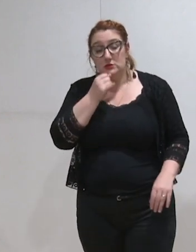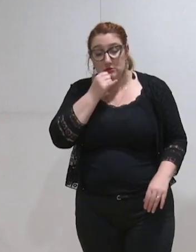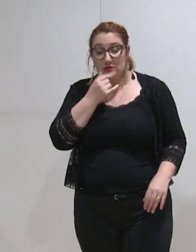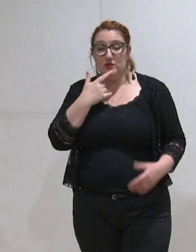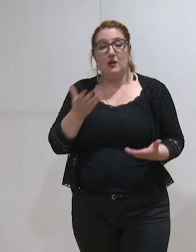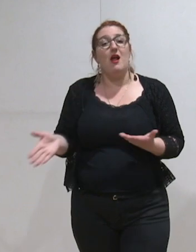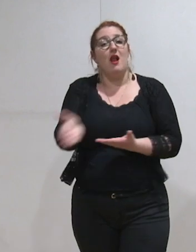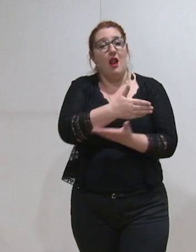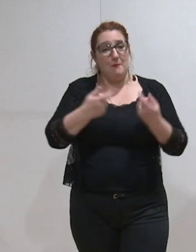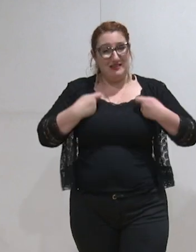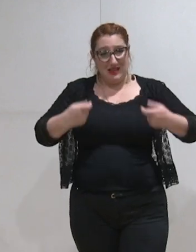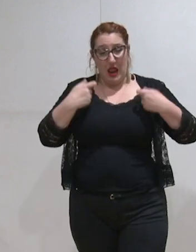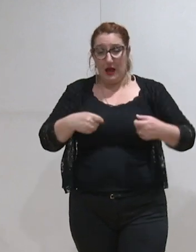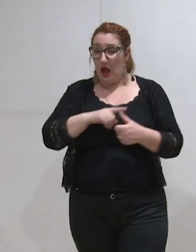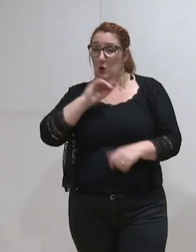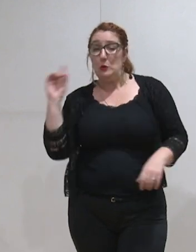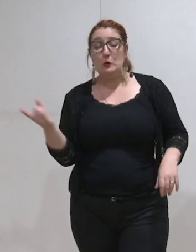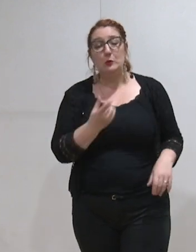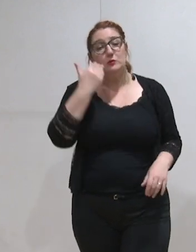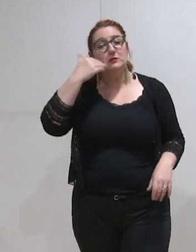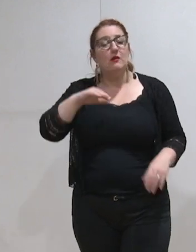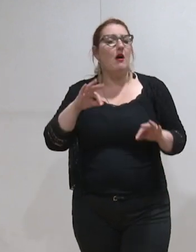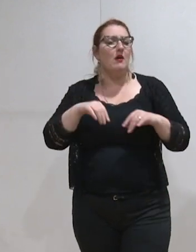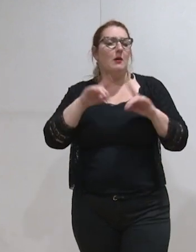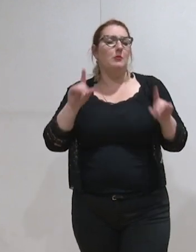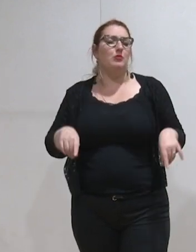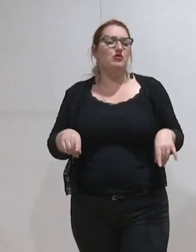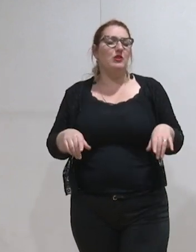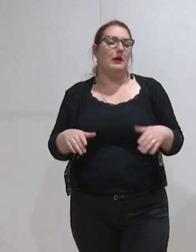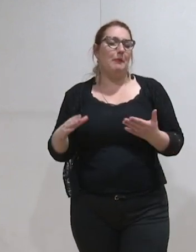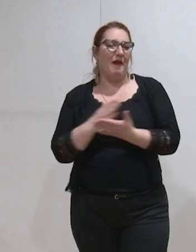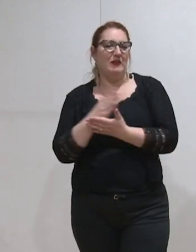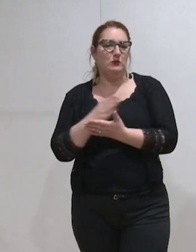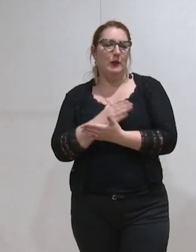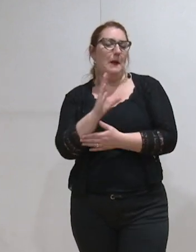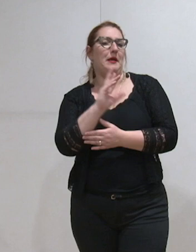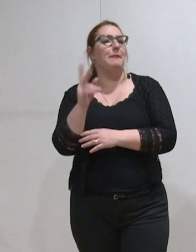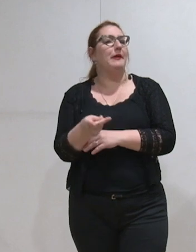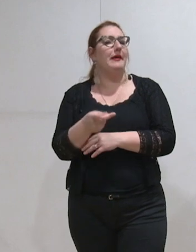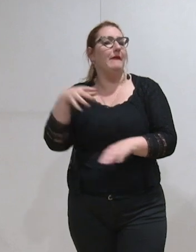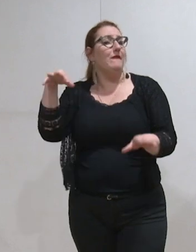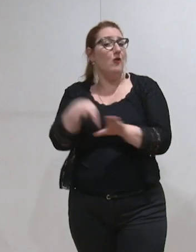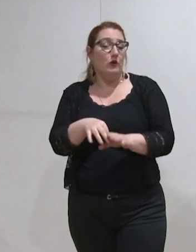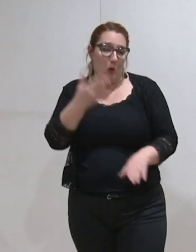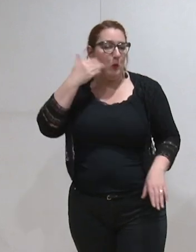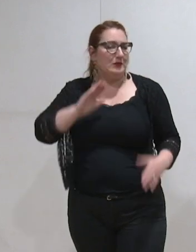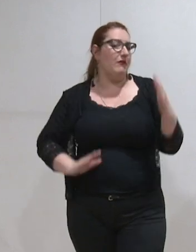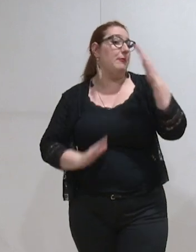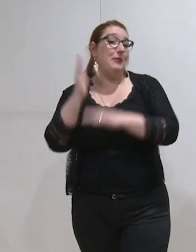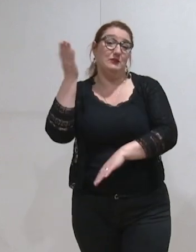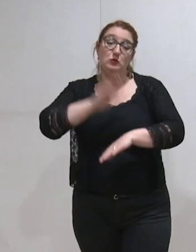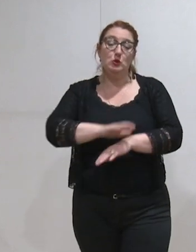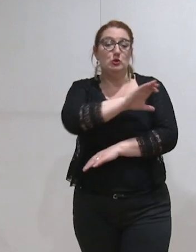salarial tout le monde savait je pense quand le budget budget prévisionnel a été voté qu'elle allait dépassé largement elle a fini à